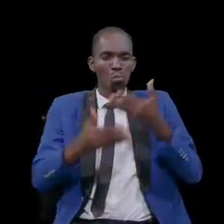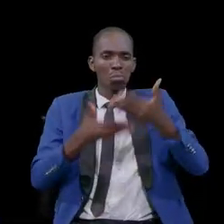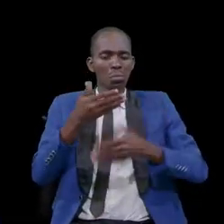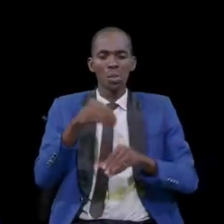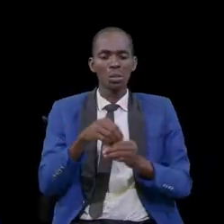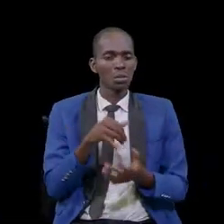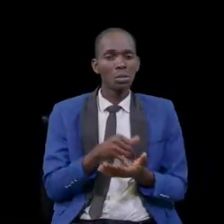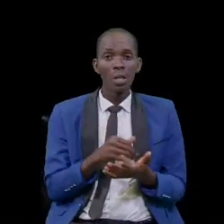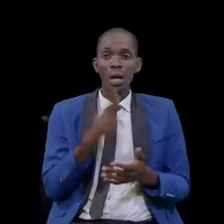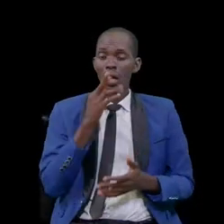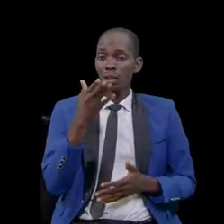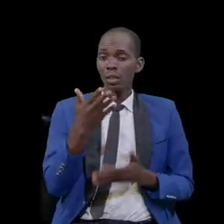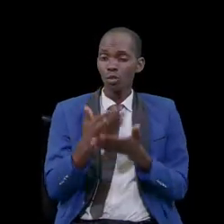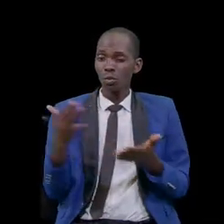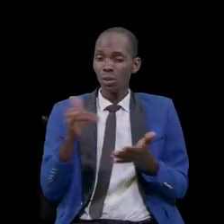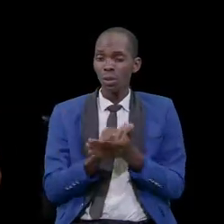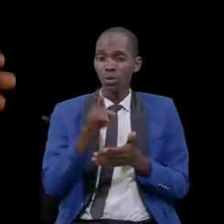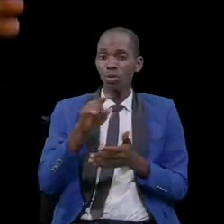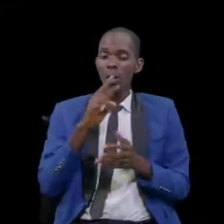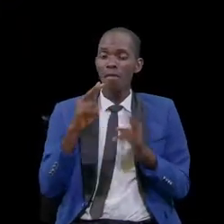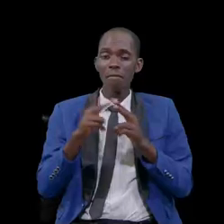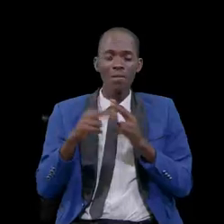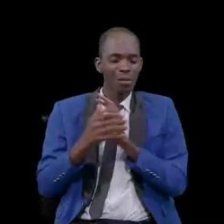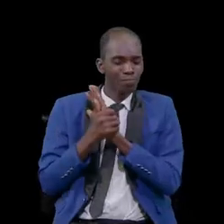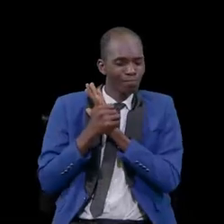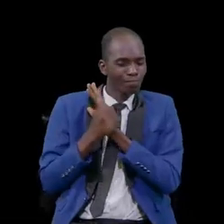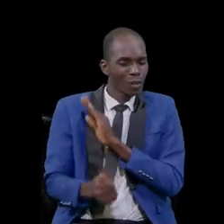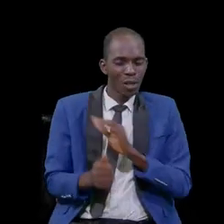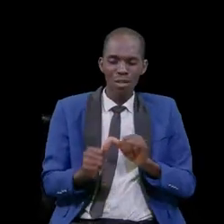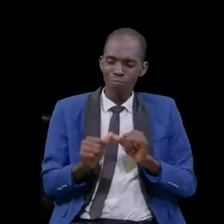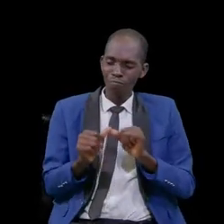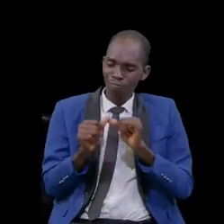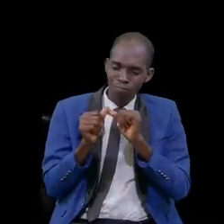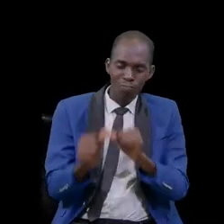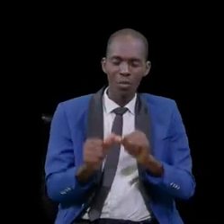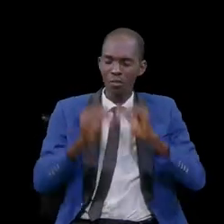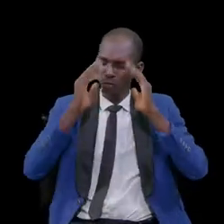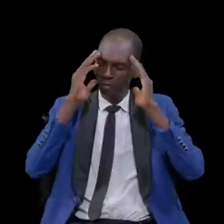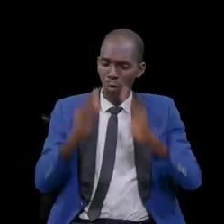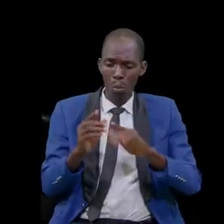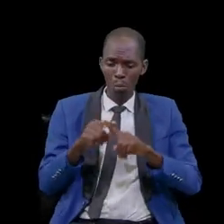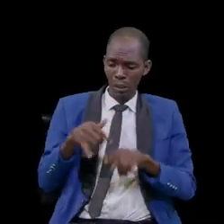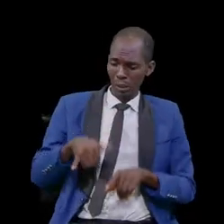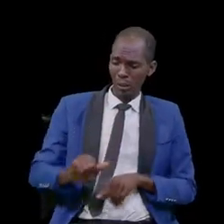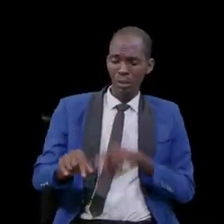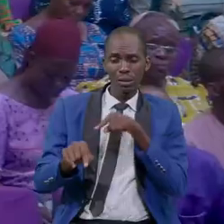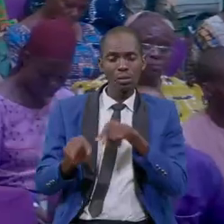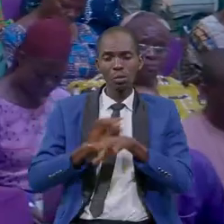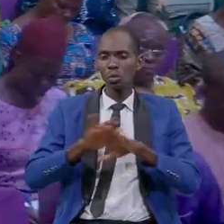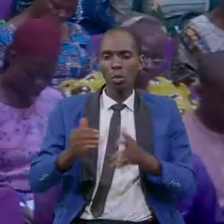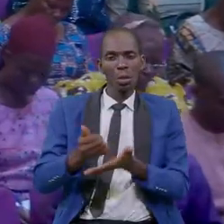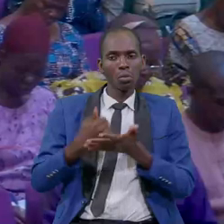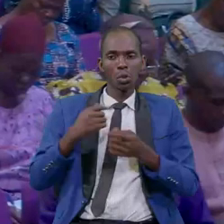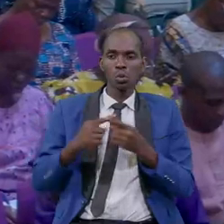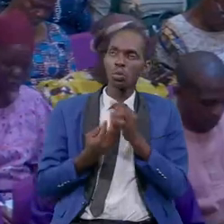fasse constamment, sans progrès? Y a-t-il des choses que je fasse à tout moment, mais qui ne me fassent pas